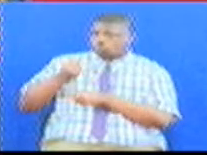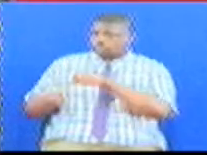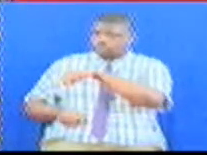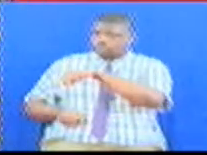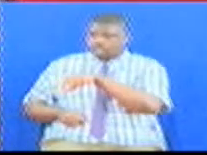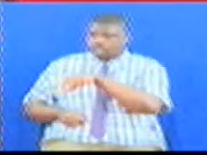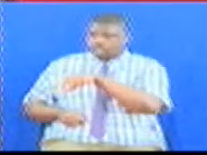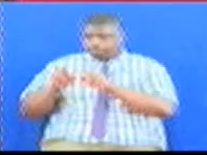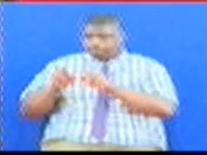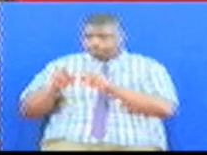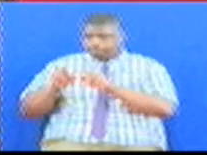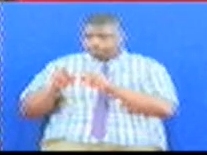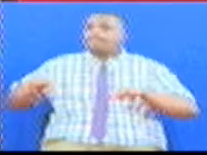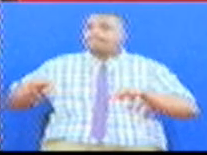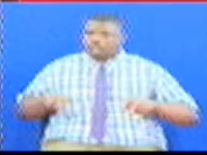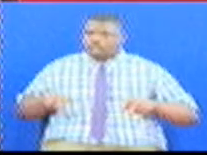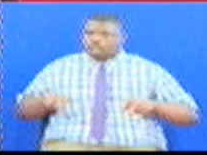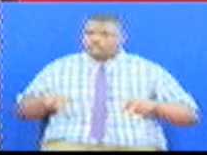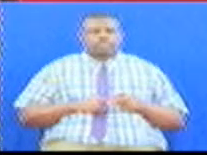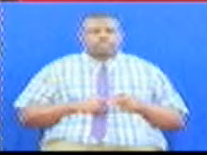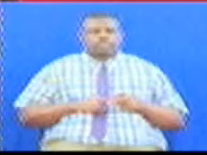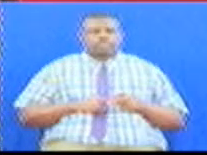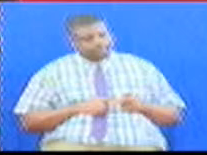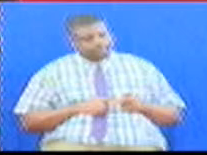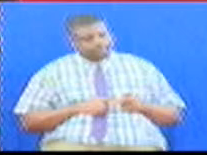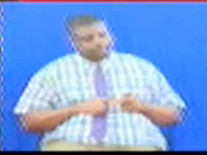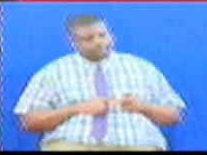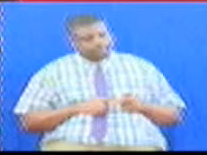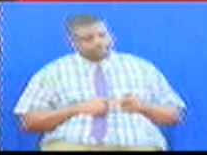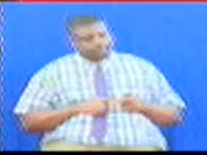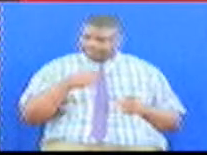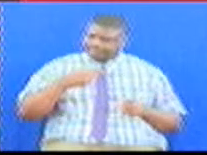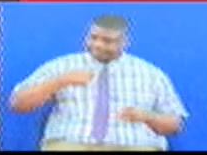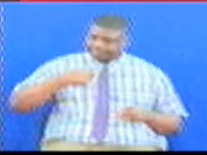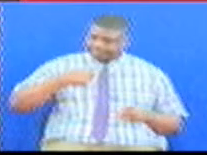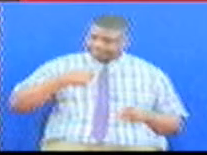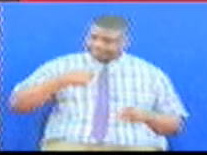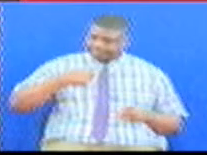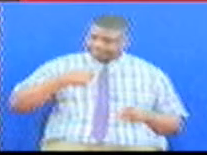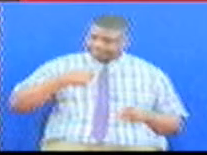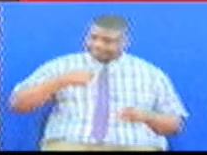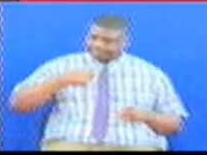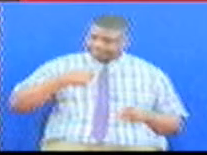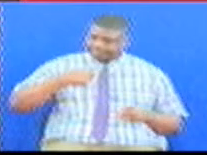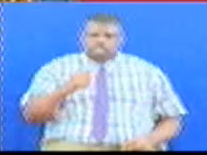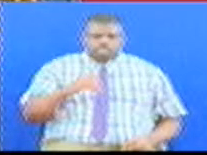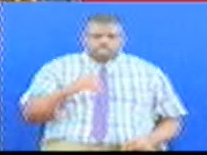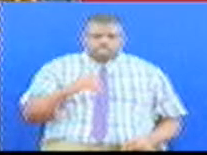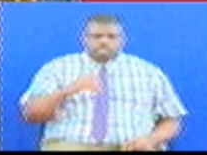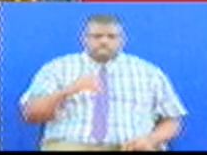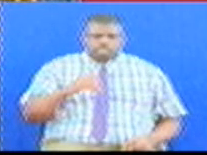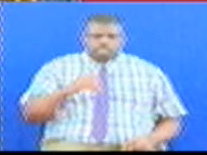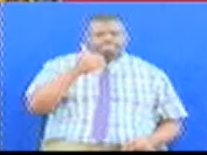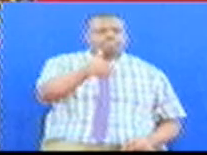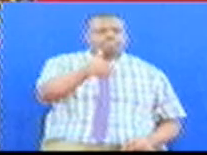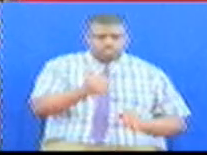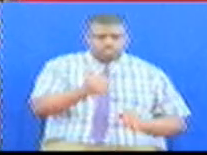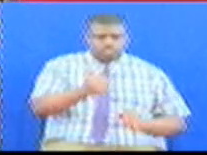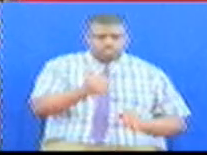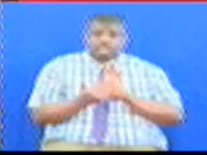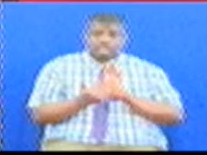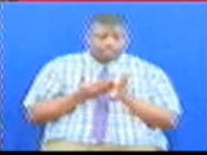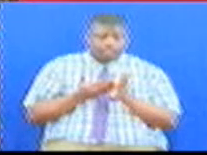ikiwa na mahakama. Lakini tunaamini pia kwa siku zijazo tunaweza kupitisha